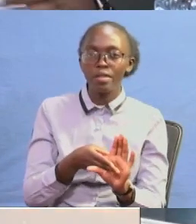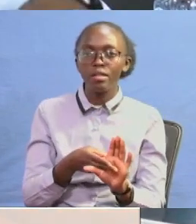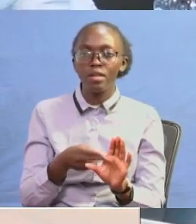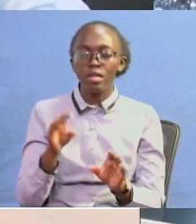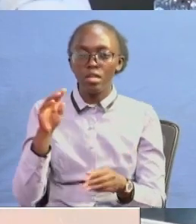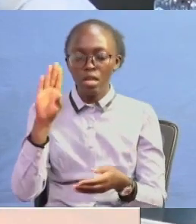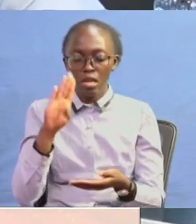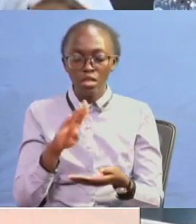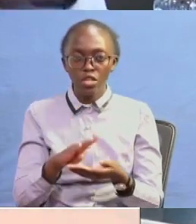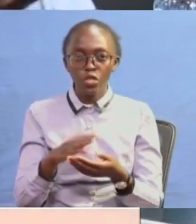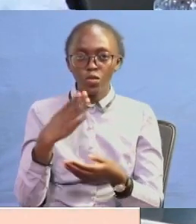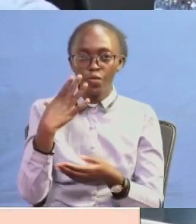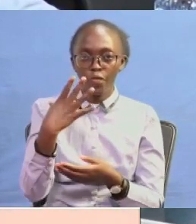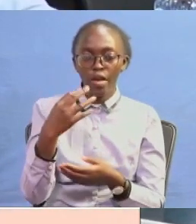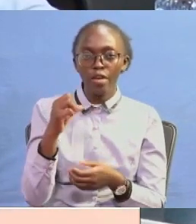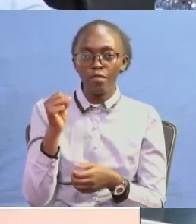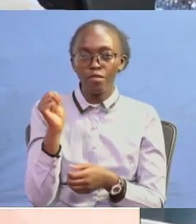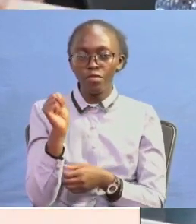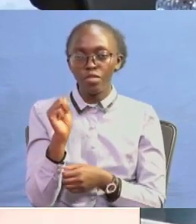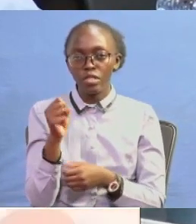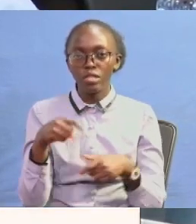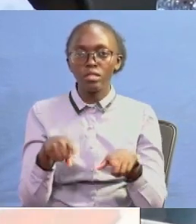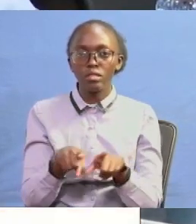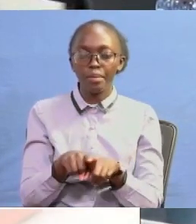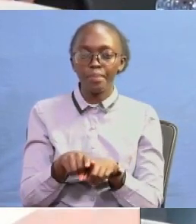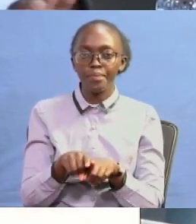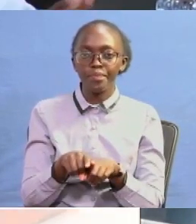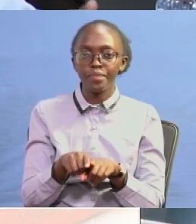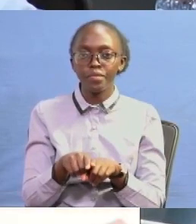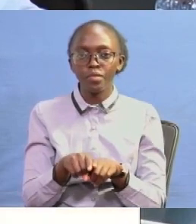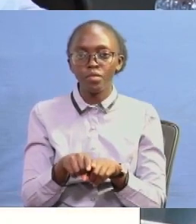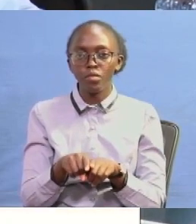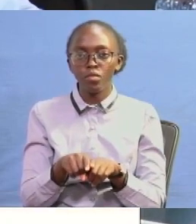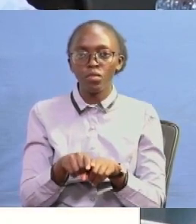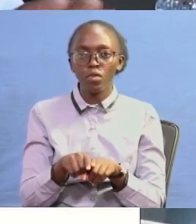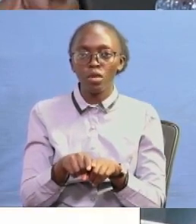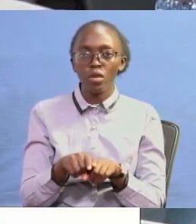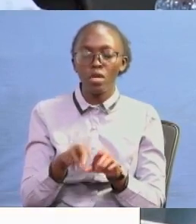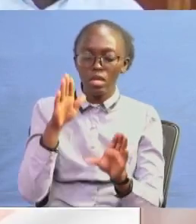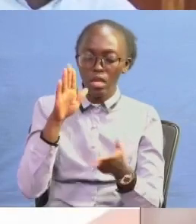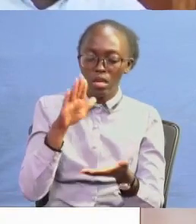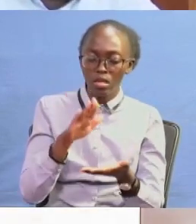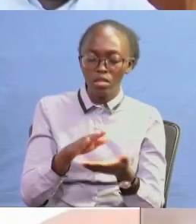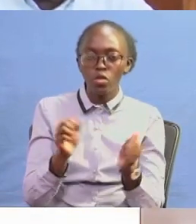shilingi 5 na senti 31, huku mafuta ya taya na dizeli yakipungua kwa shilingi